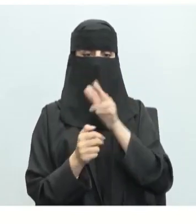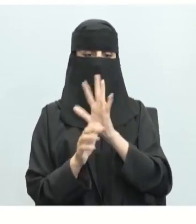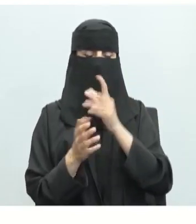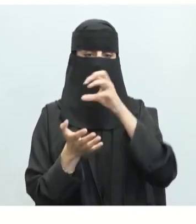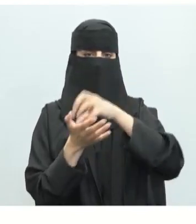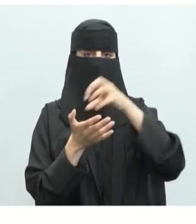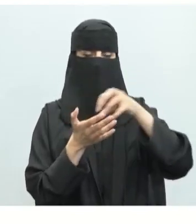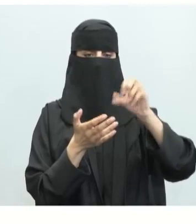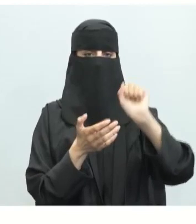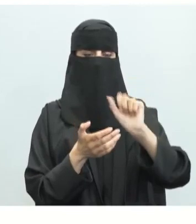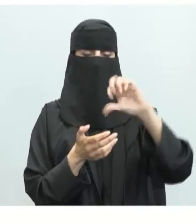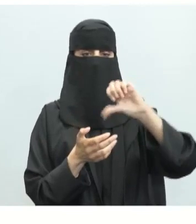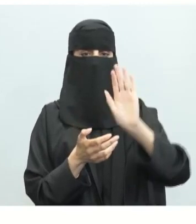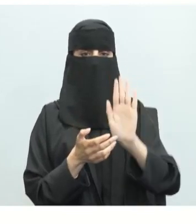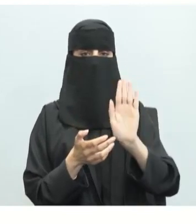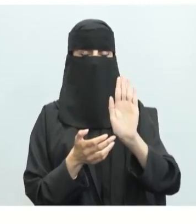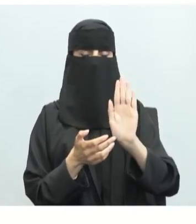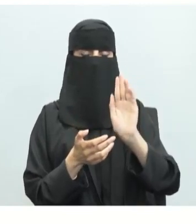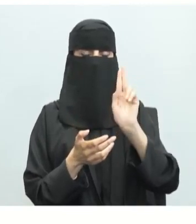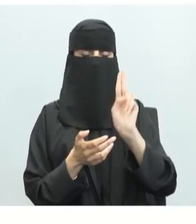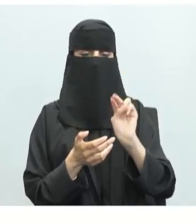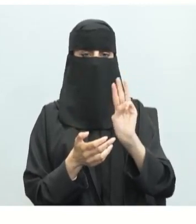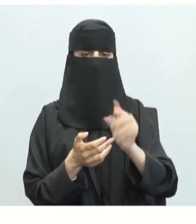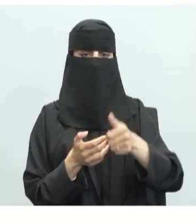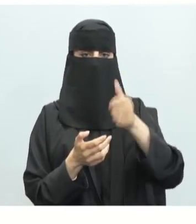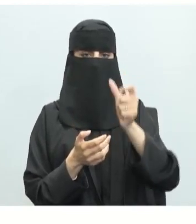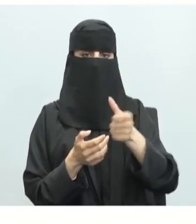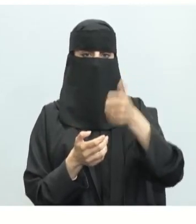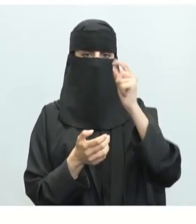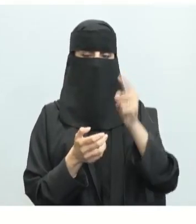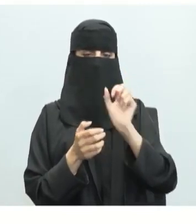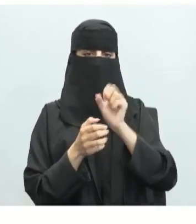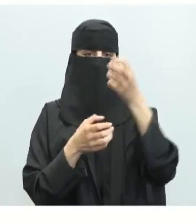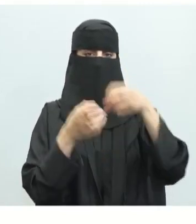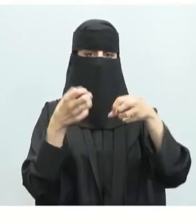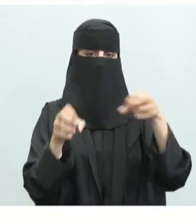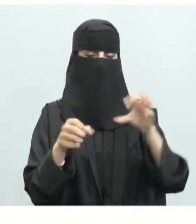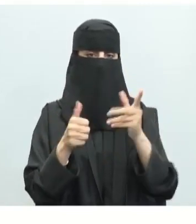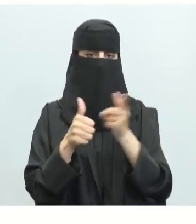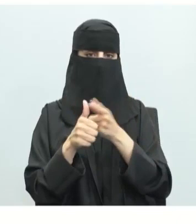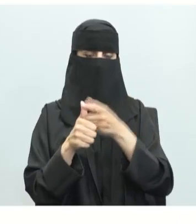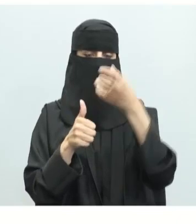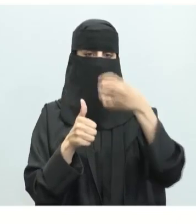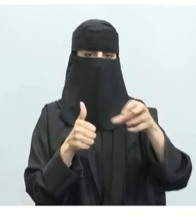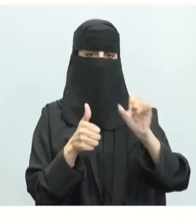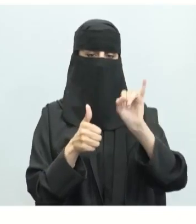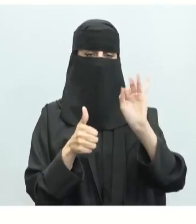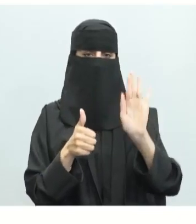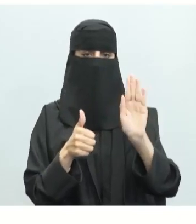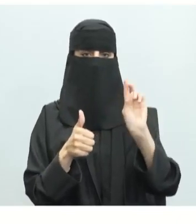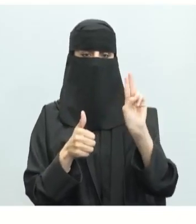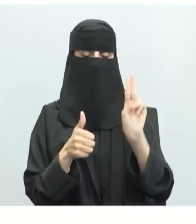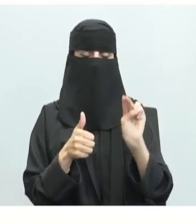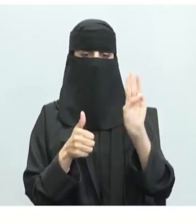أركان الاستثناء تتكون من ماذا؟ أحسنتم. مستثنى من، وبعد ذلك